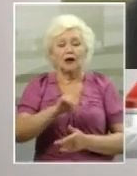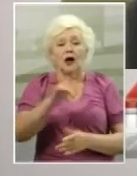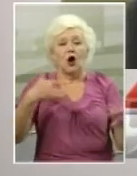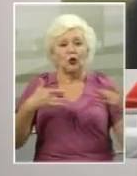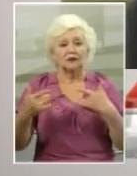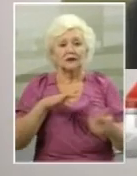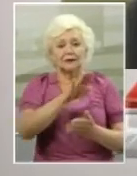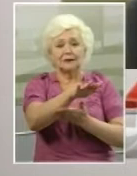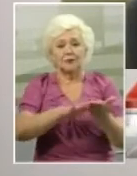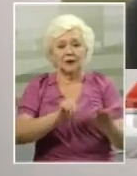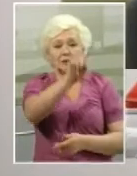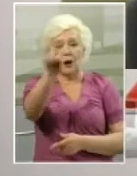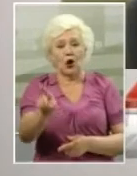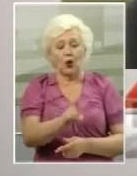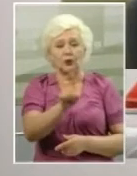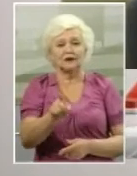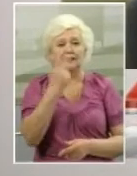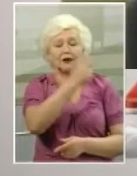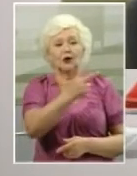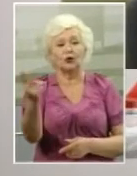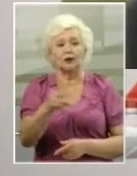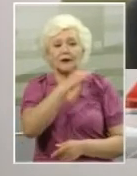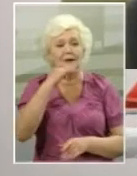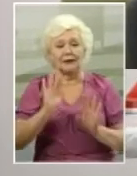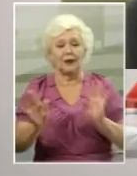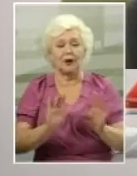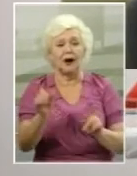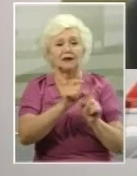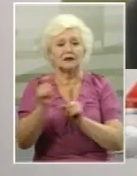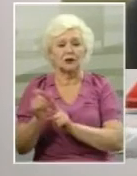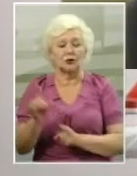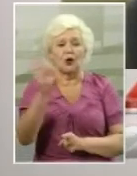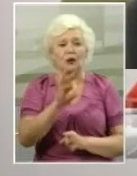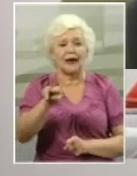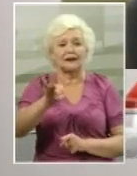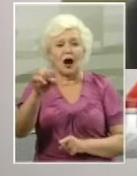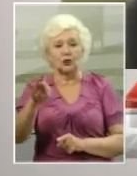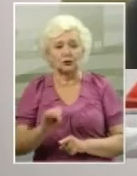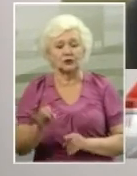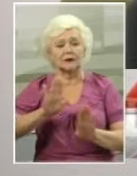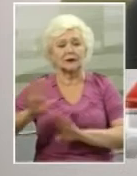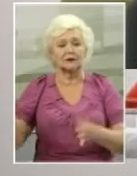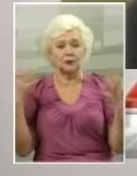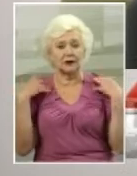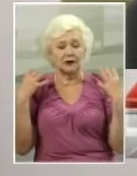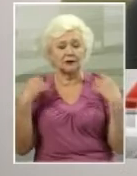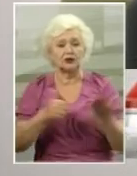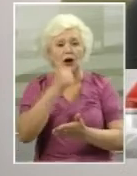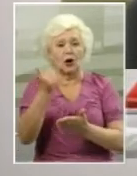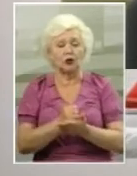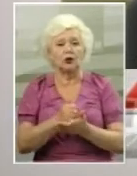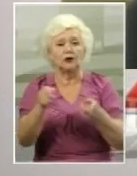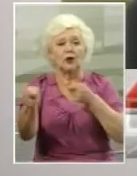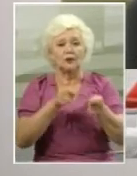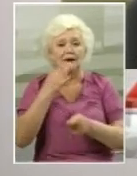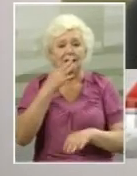годину. Зараз глядачів небагато, за словами Олега Ярошака, це заступник начальника головного